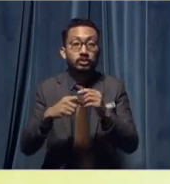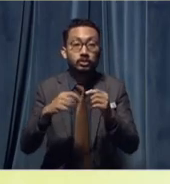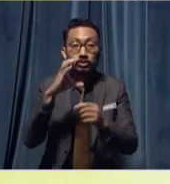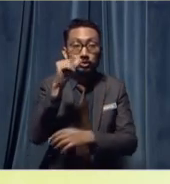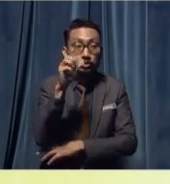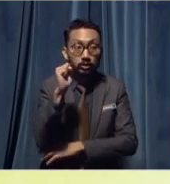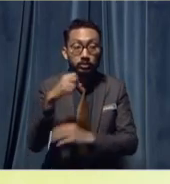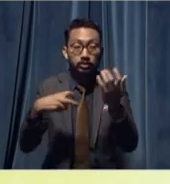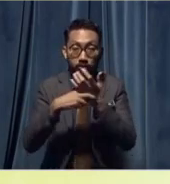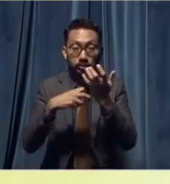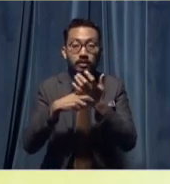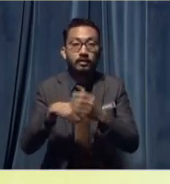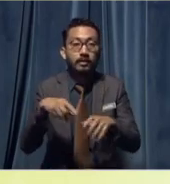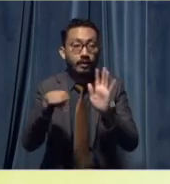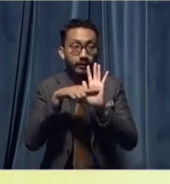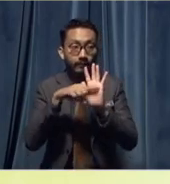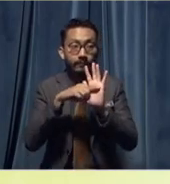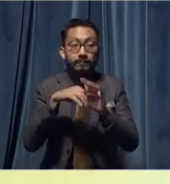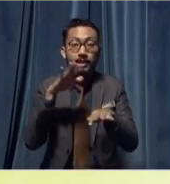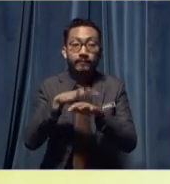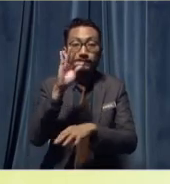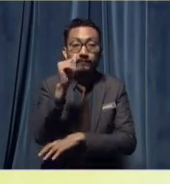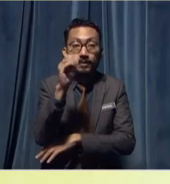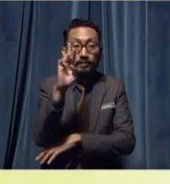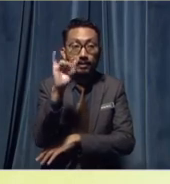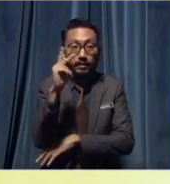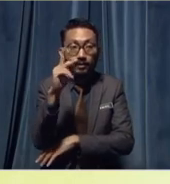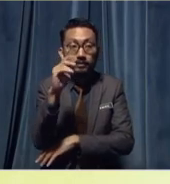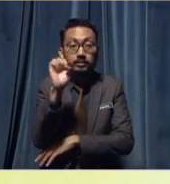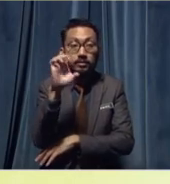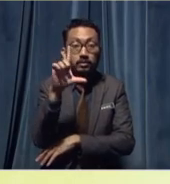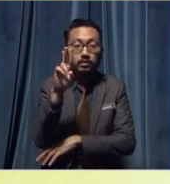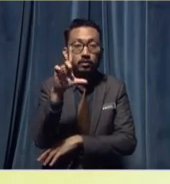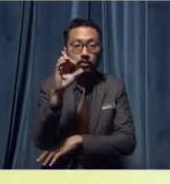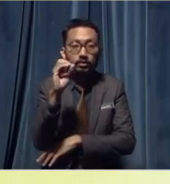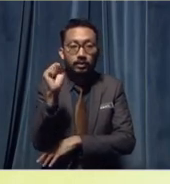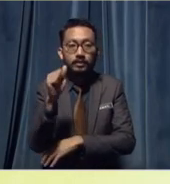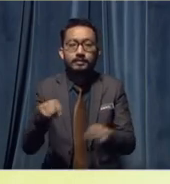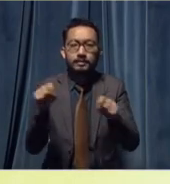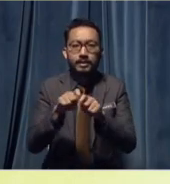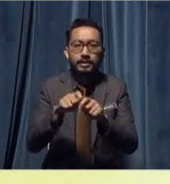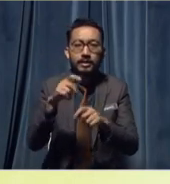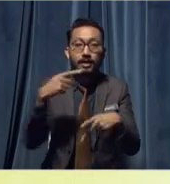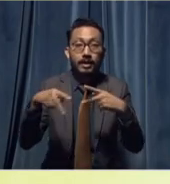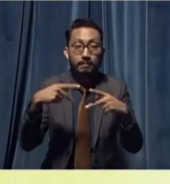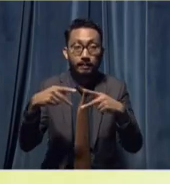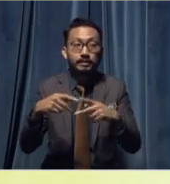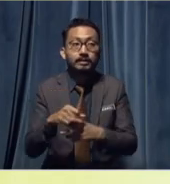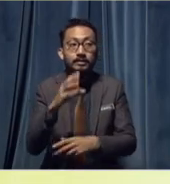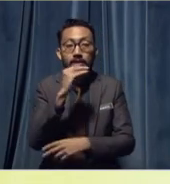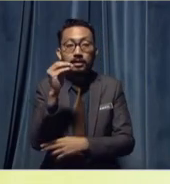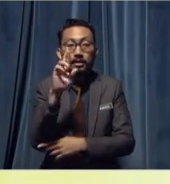berselulosa seperti kapas dan rayon. Keadaan ini